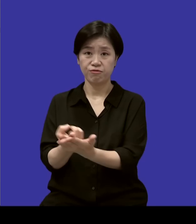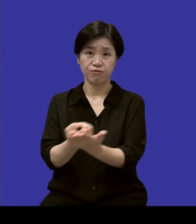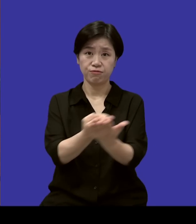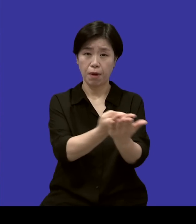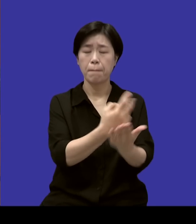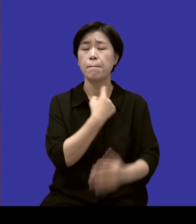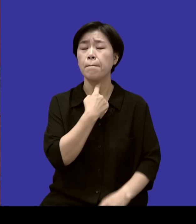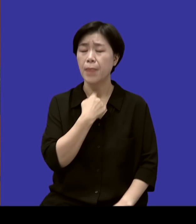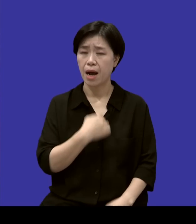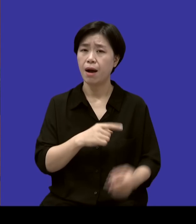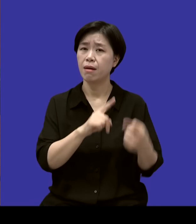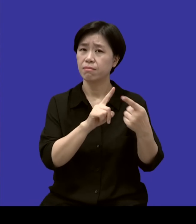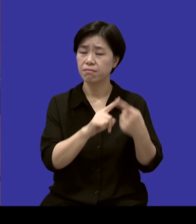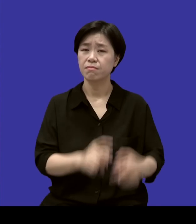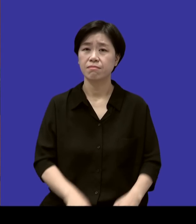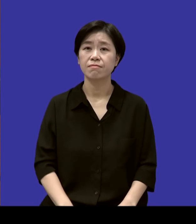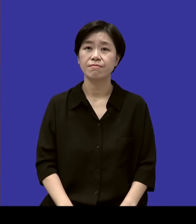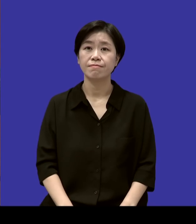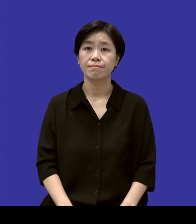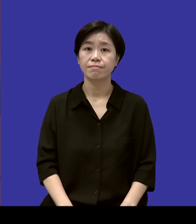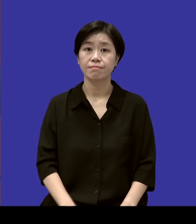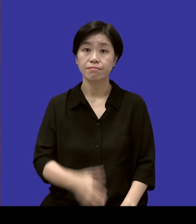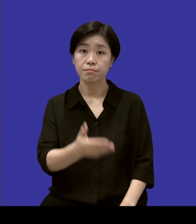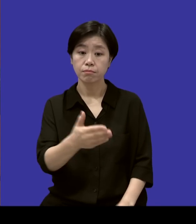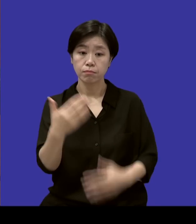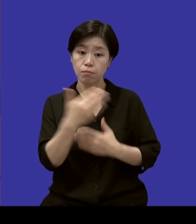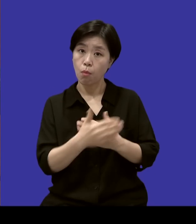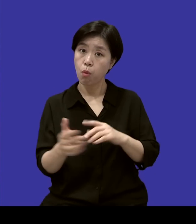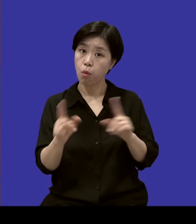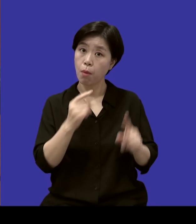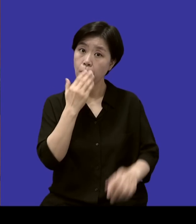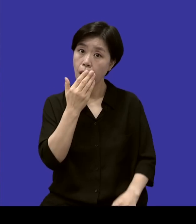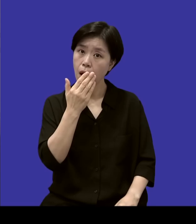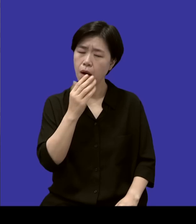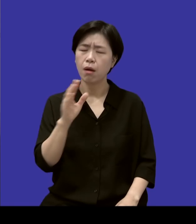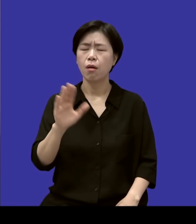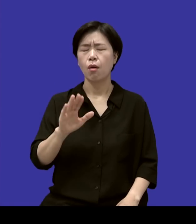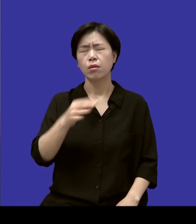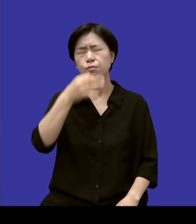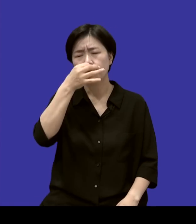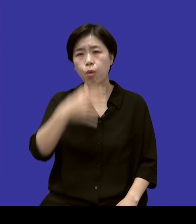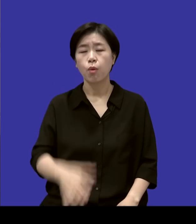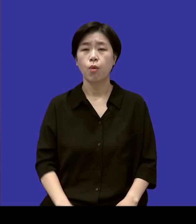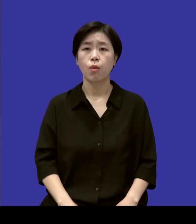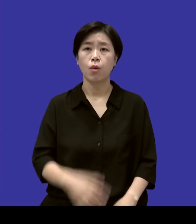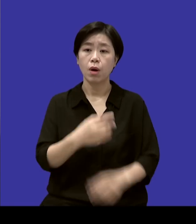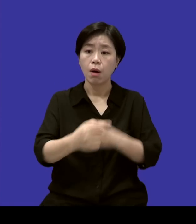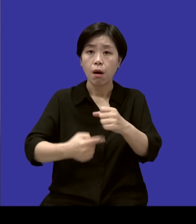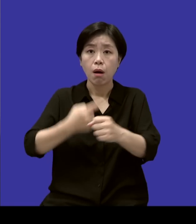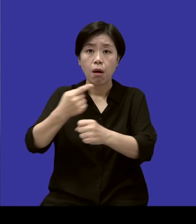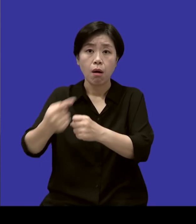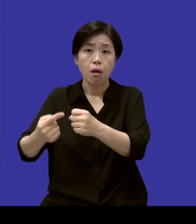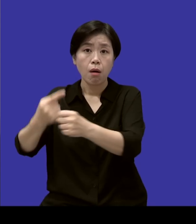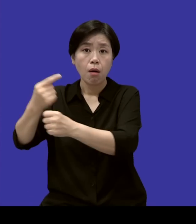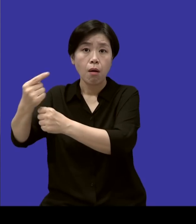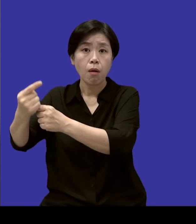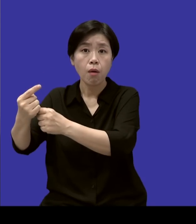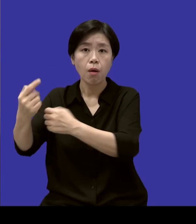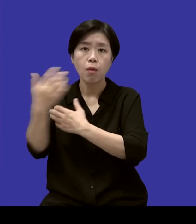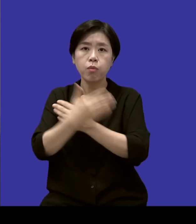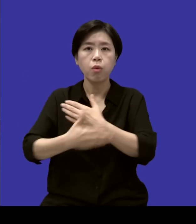적이 있어요. 괜찮으셨어요? 그거에? 좋아지셨어요? 많이 힘들었어요. 이제 한 해가 갈수록 후유증 더, 같은 게 있잖아요. 후유증이 있고